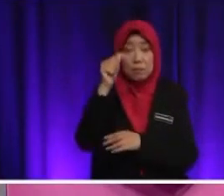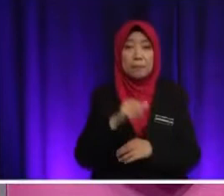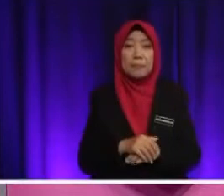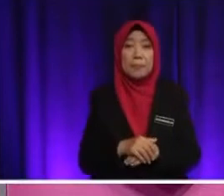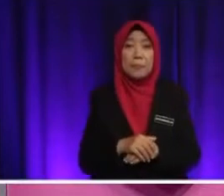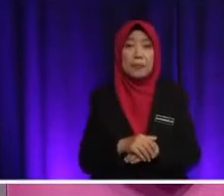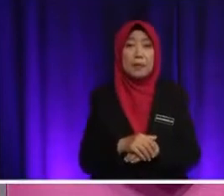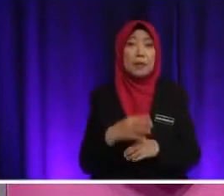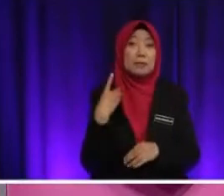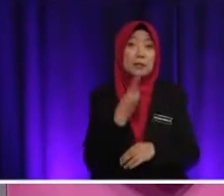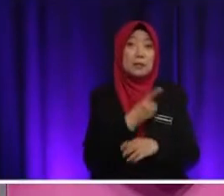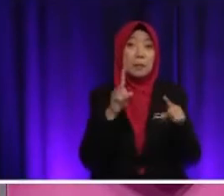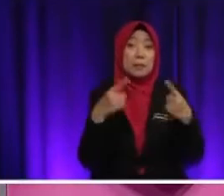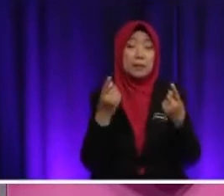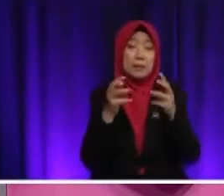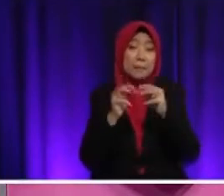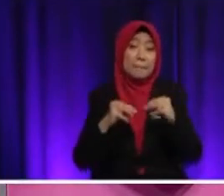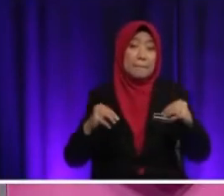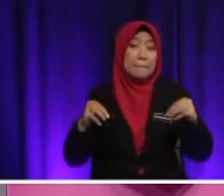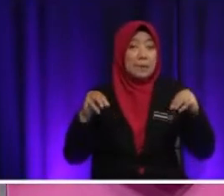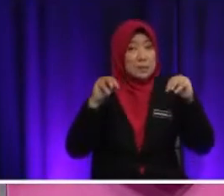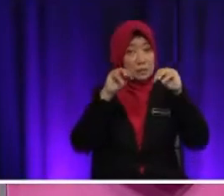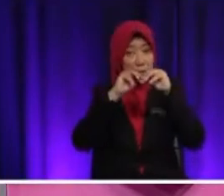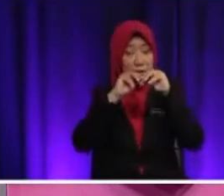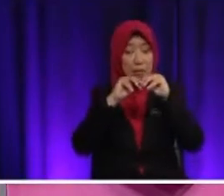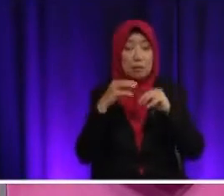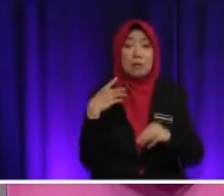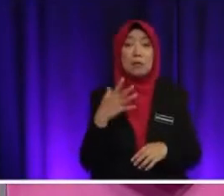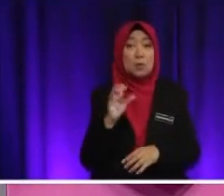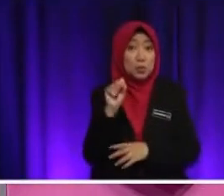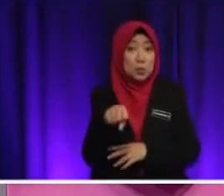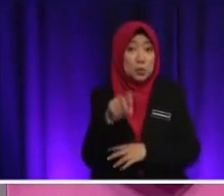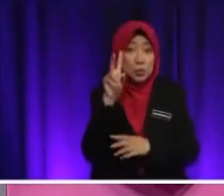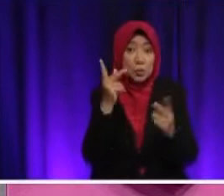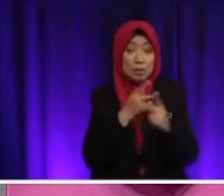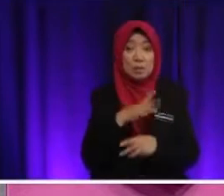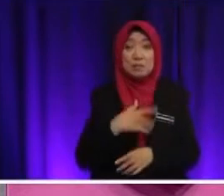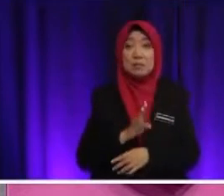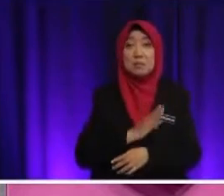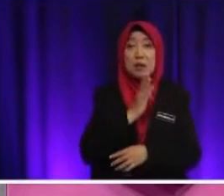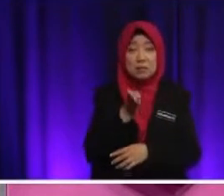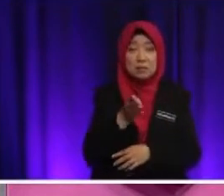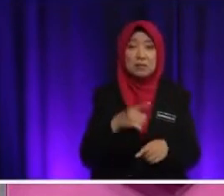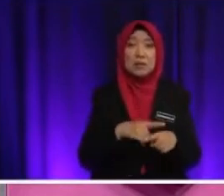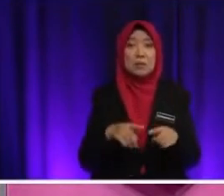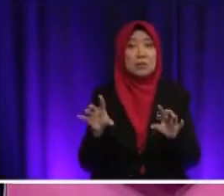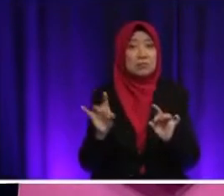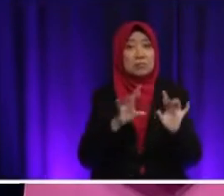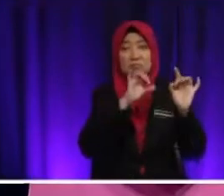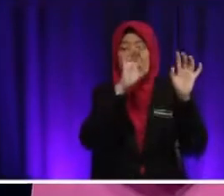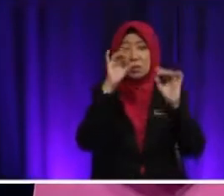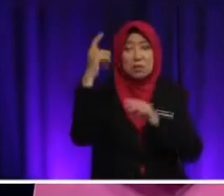rasa kita hebat dah. Kemehra. Sujud sekali. Sujud kan, rasa bangga dah kan. Tapi bintang, matahari,